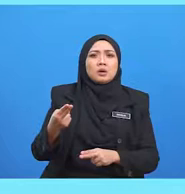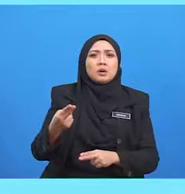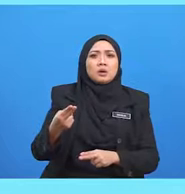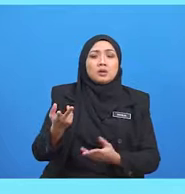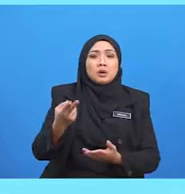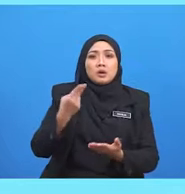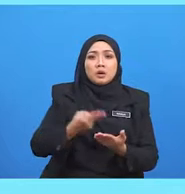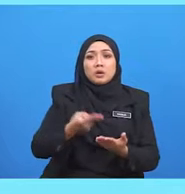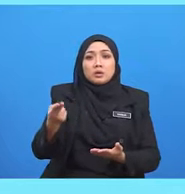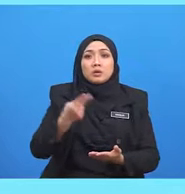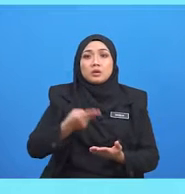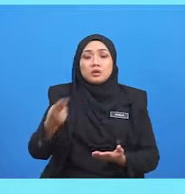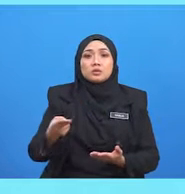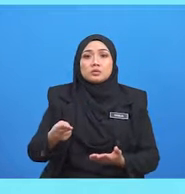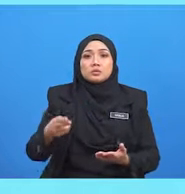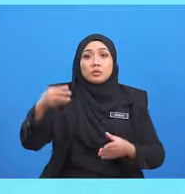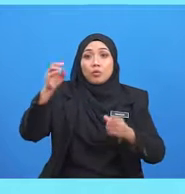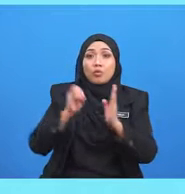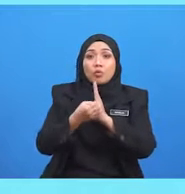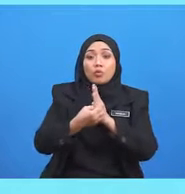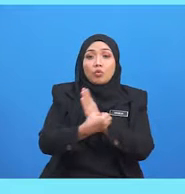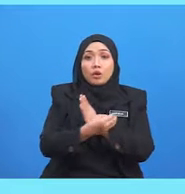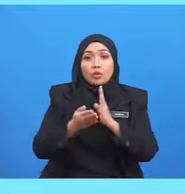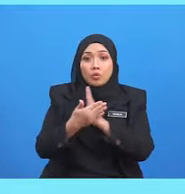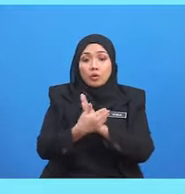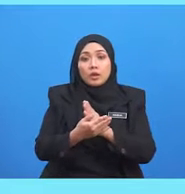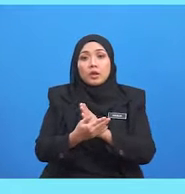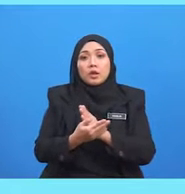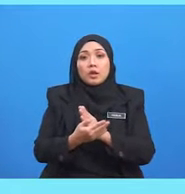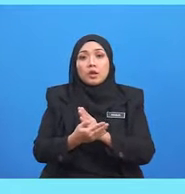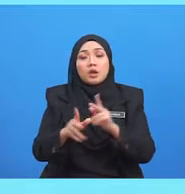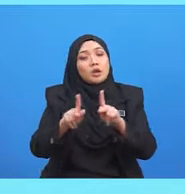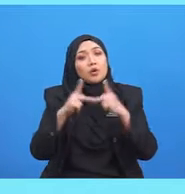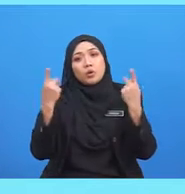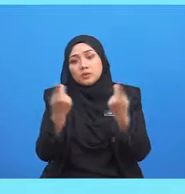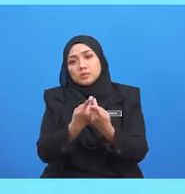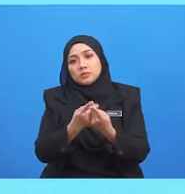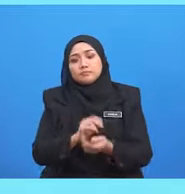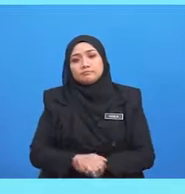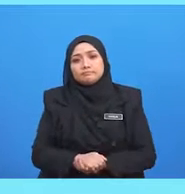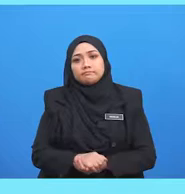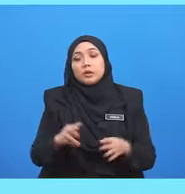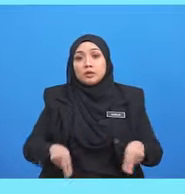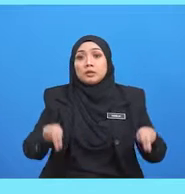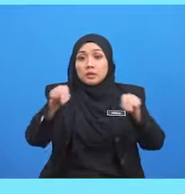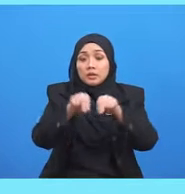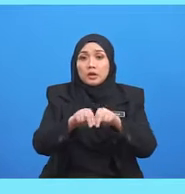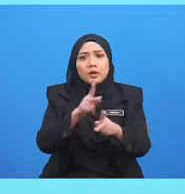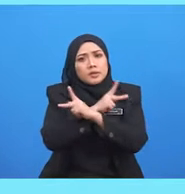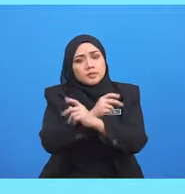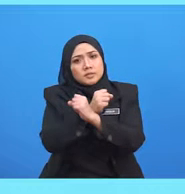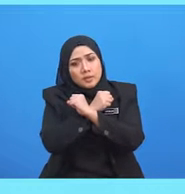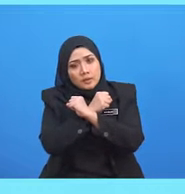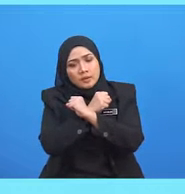harta pusaka yang ditinggalkan oleh keluarga Muslim. Jadi murid-murid, nilai siwik kasih sayang